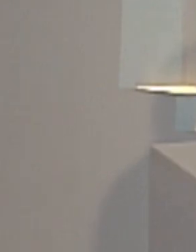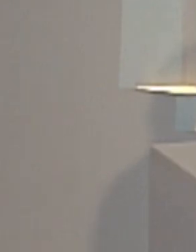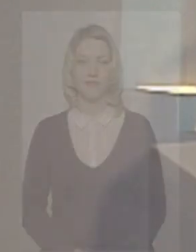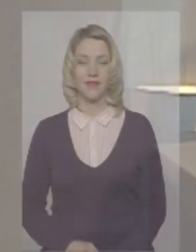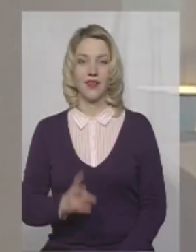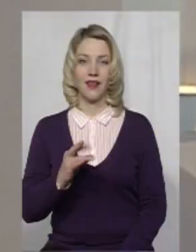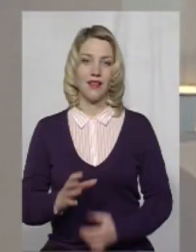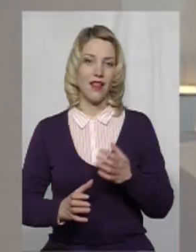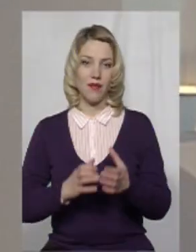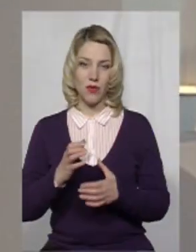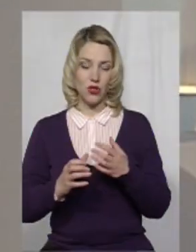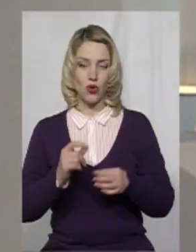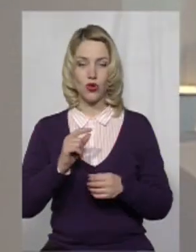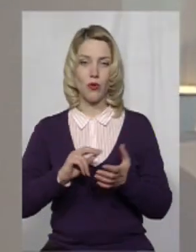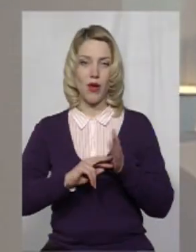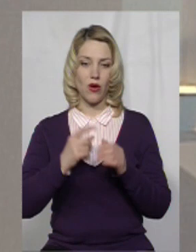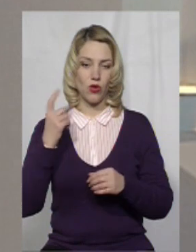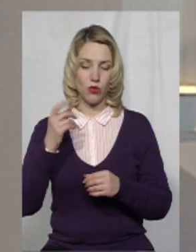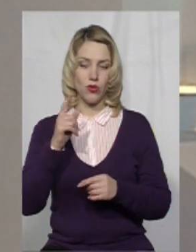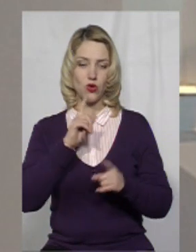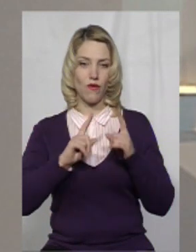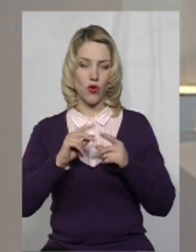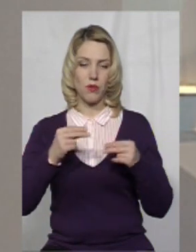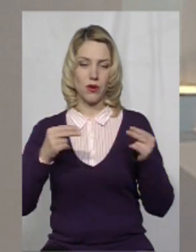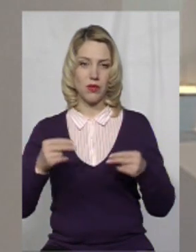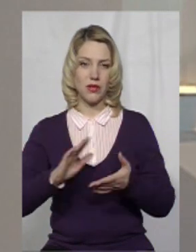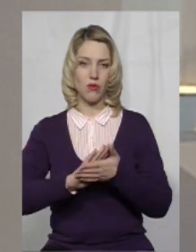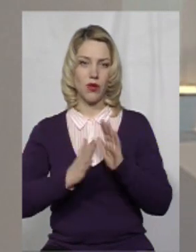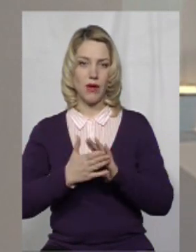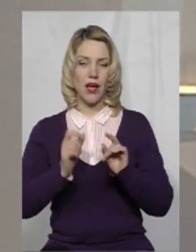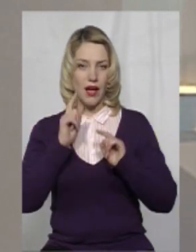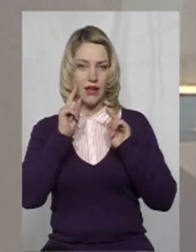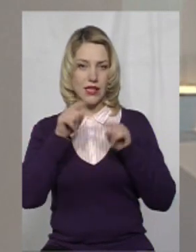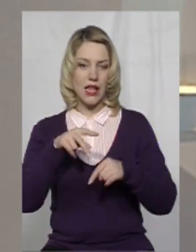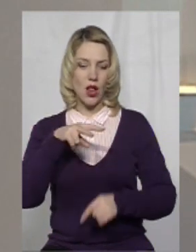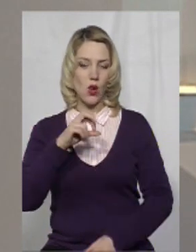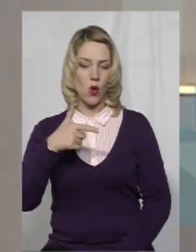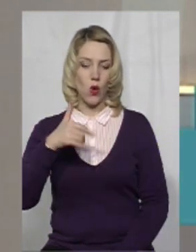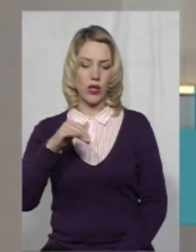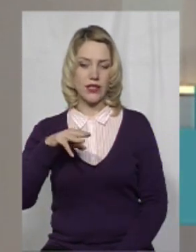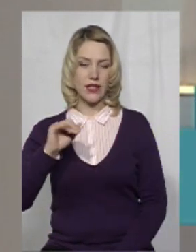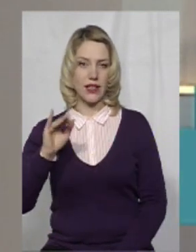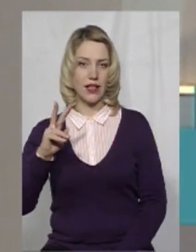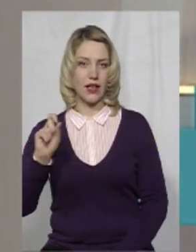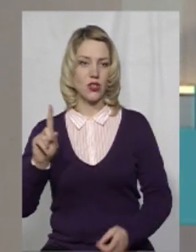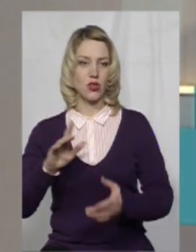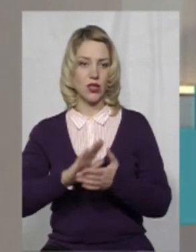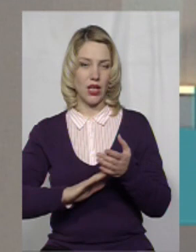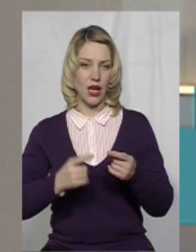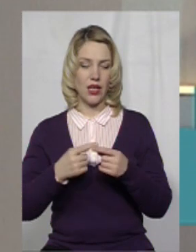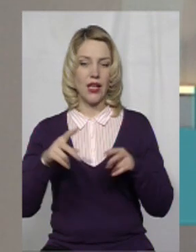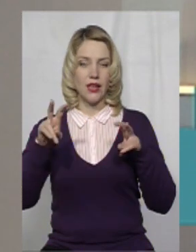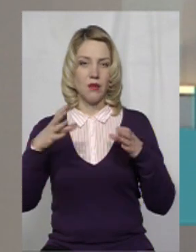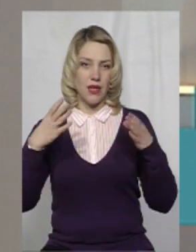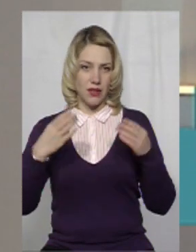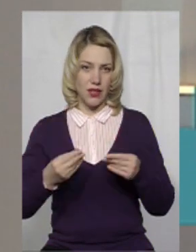На міжнародному економічному форумі у Хмельницькому підписано меморандуми з акцентом на логістиці. Що ж далі? Це тема дня.